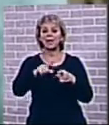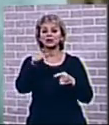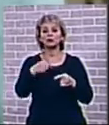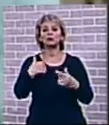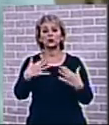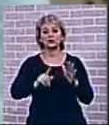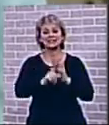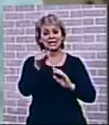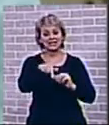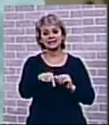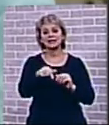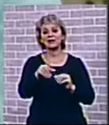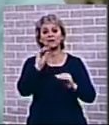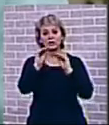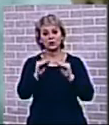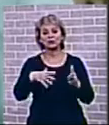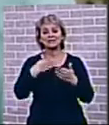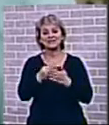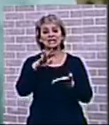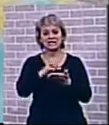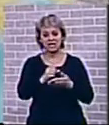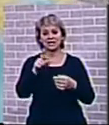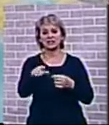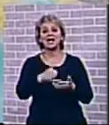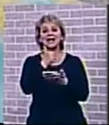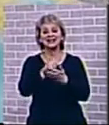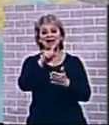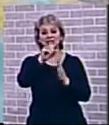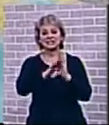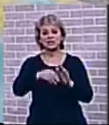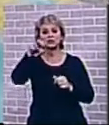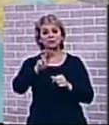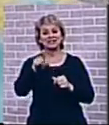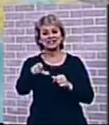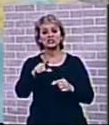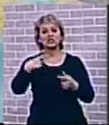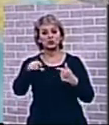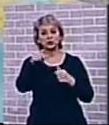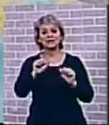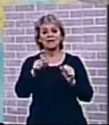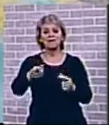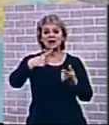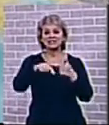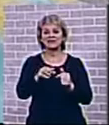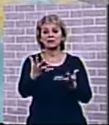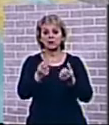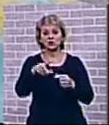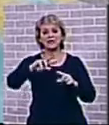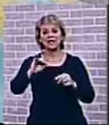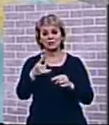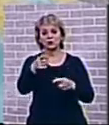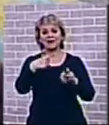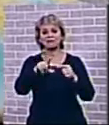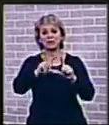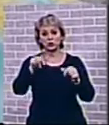мы уже, исходя из этого, формируем свои занятия. Главная задача специалистов – исключить возврат приемного ребенка в